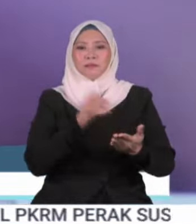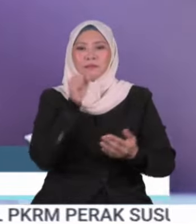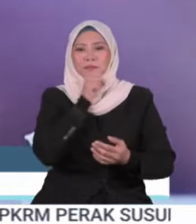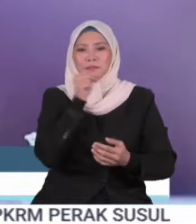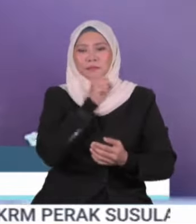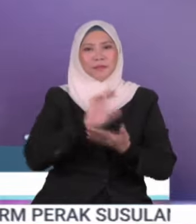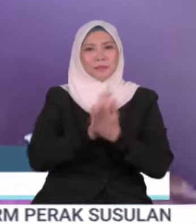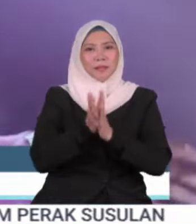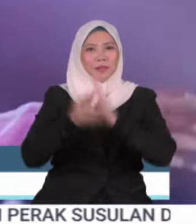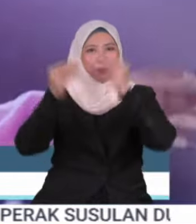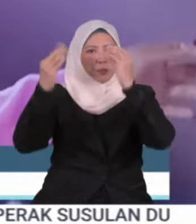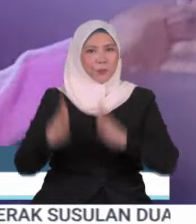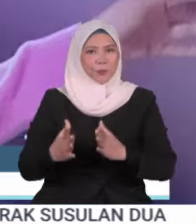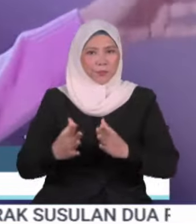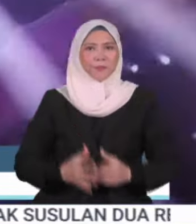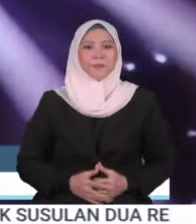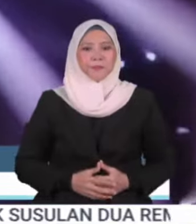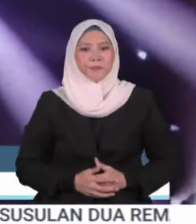metode